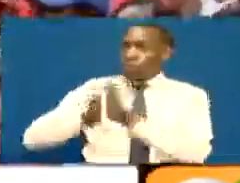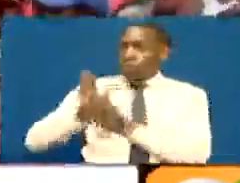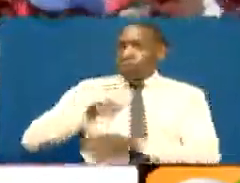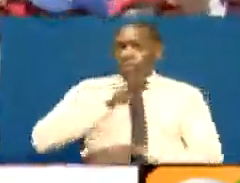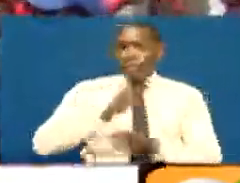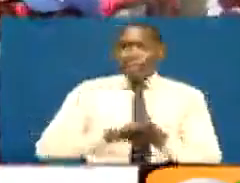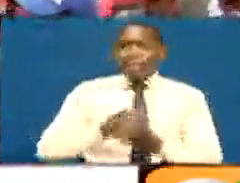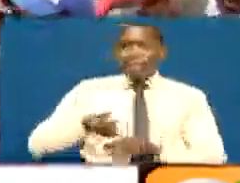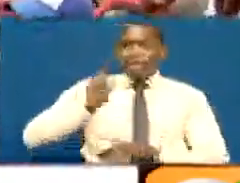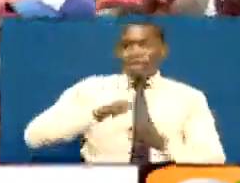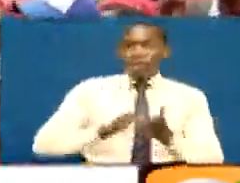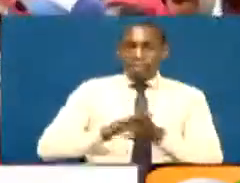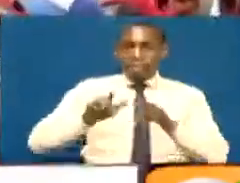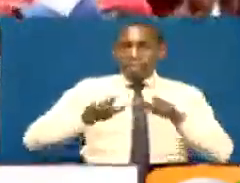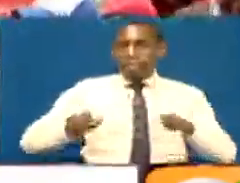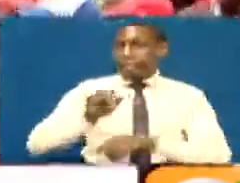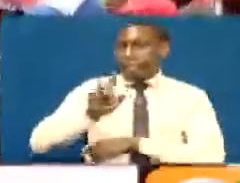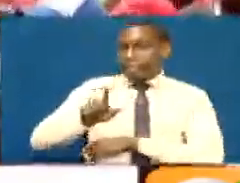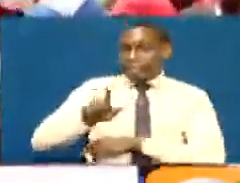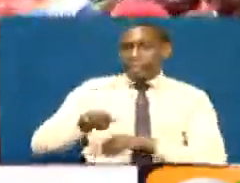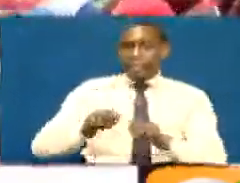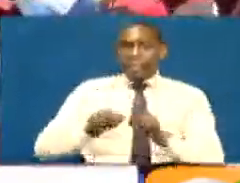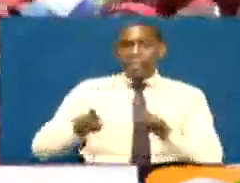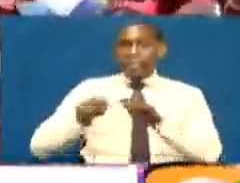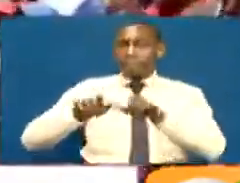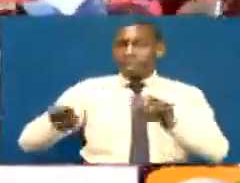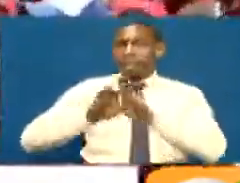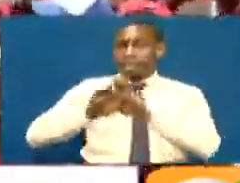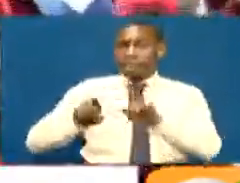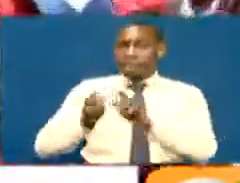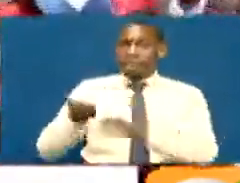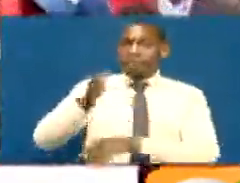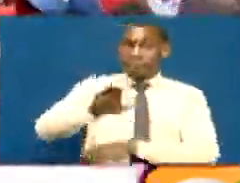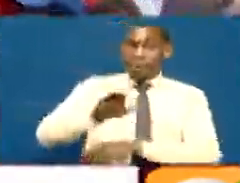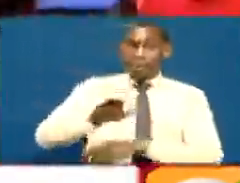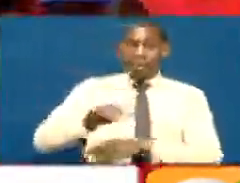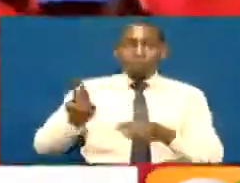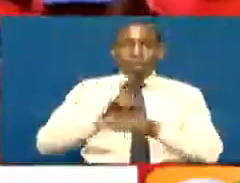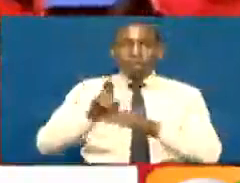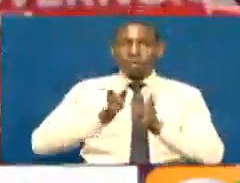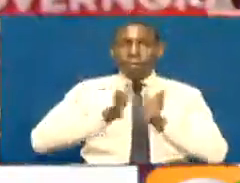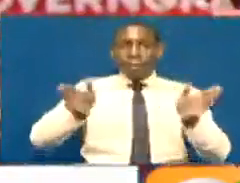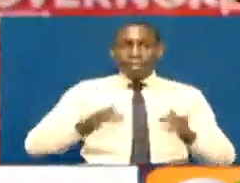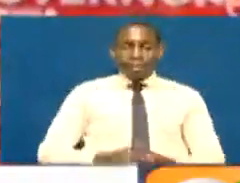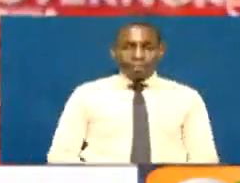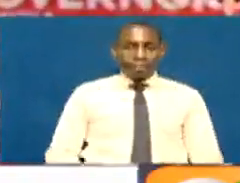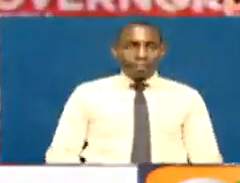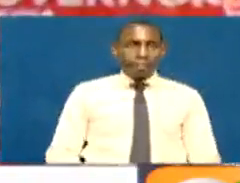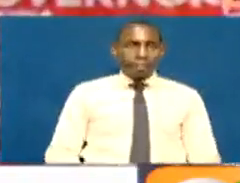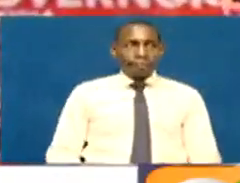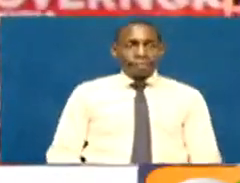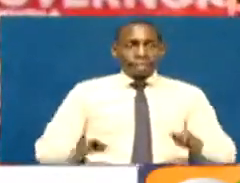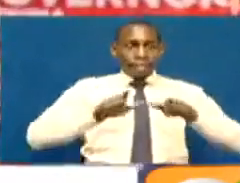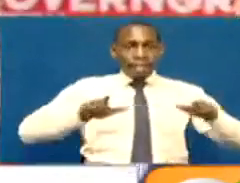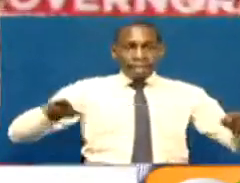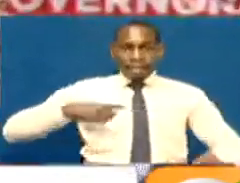ameongeza kuwa shamba la Mtara eneo la Laikipia ni moja wapo ya mashamba yatakayorejeshwa kwa matumizi ya umma. Shamba letu